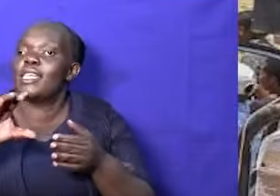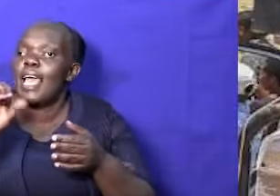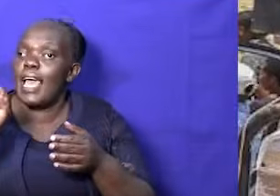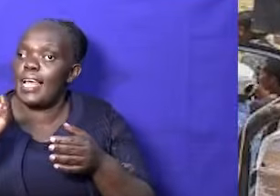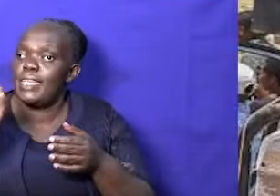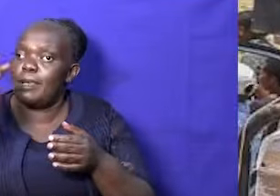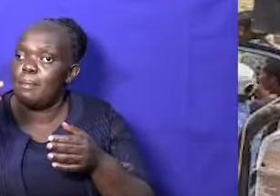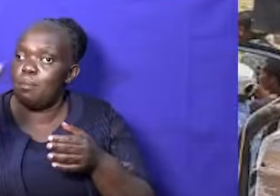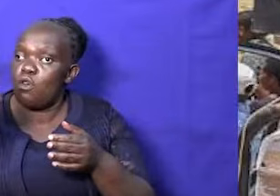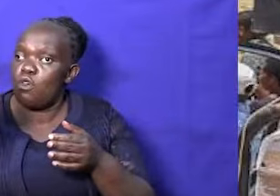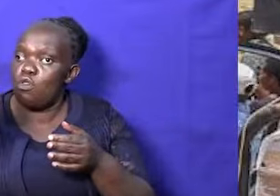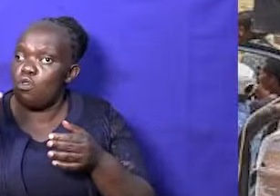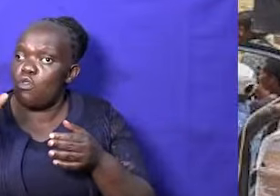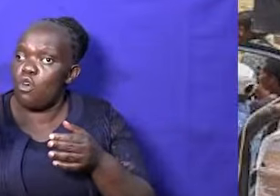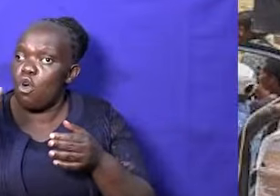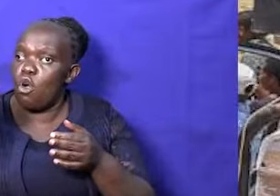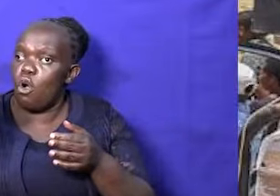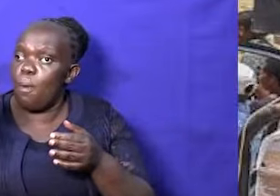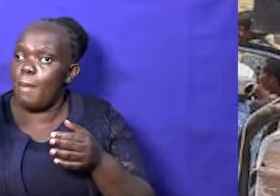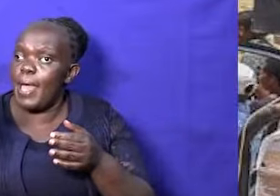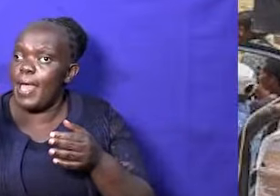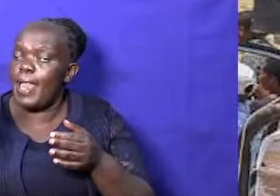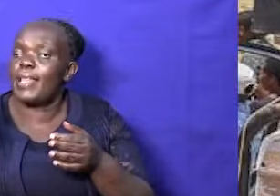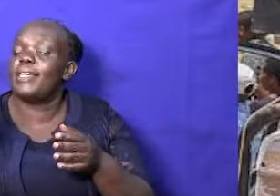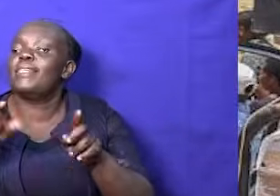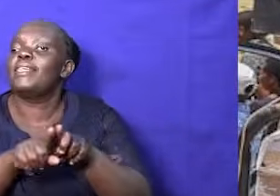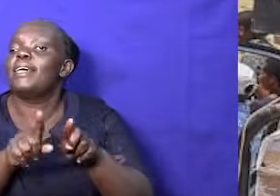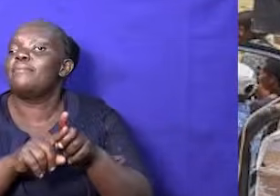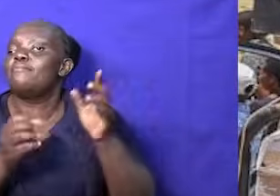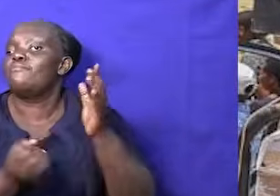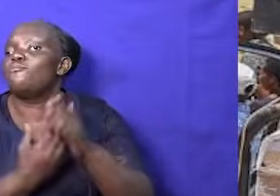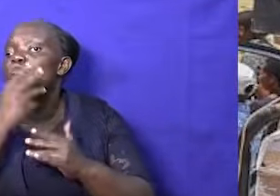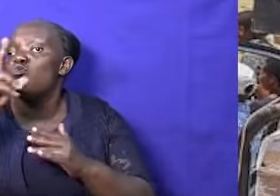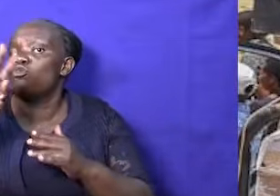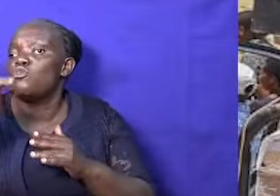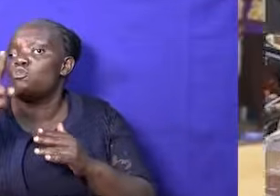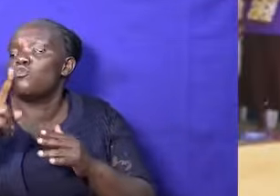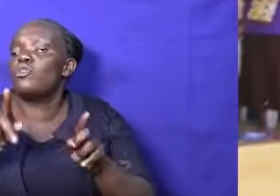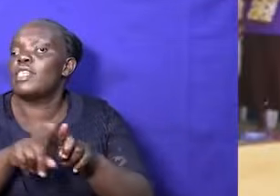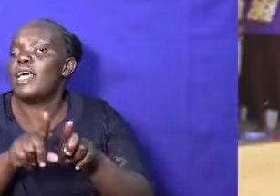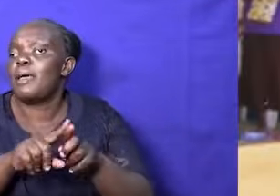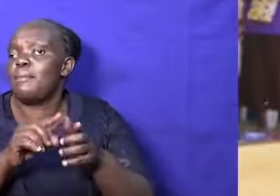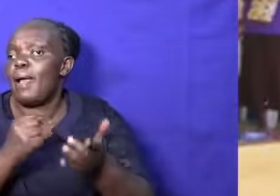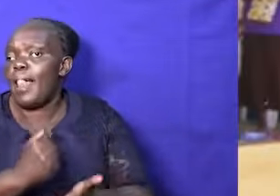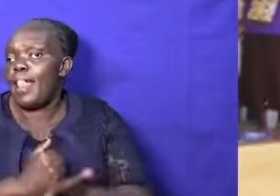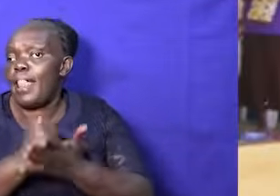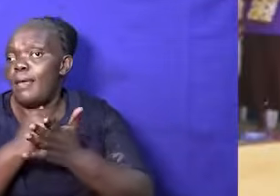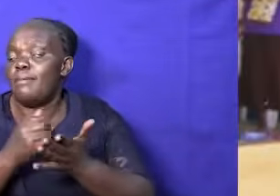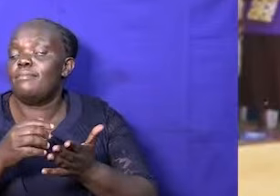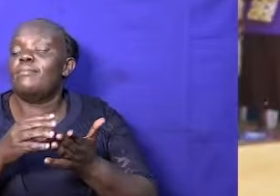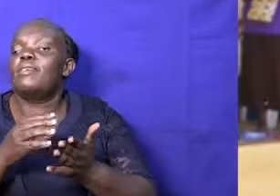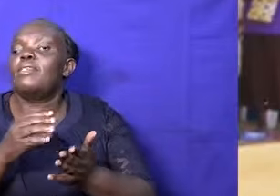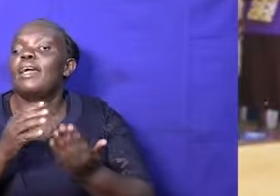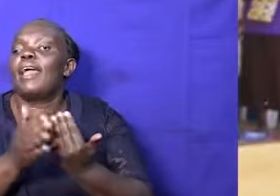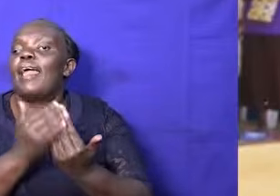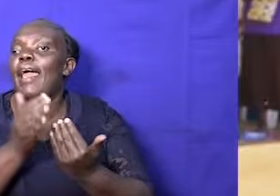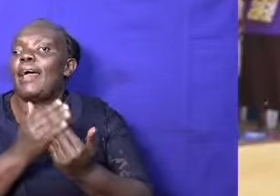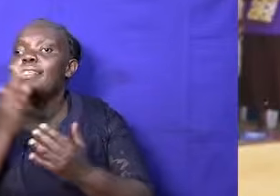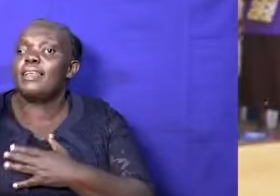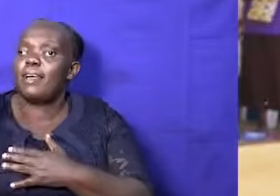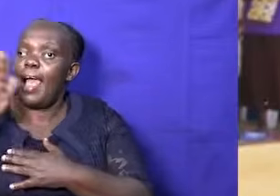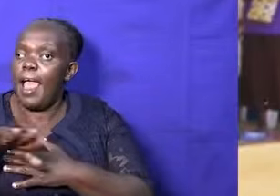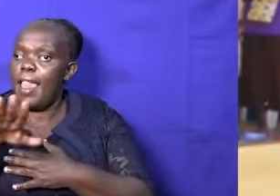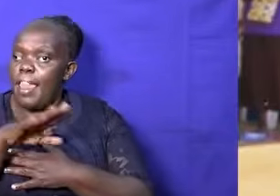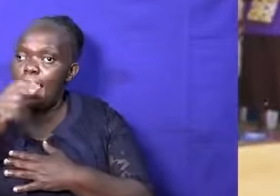Waziri Kipchumba Murkomen amezindua eneo la utawala la Nuhu na juhudi za misaada ili kuimarisha usalama katika kaunti